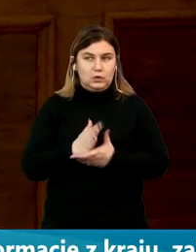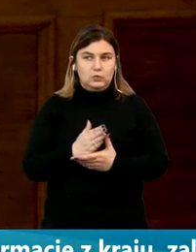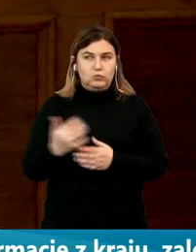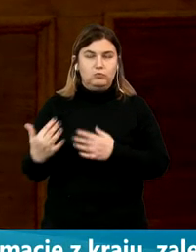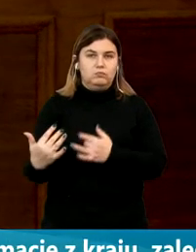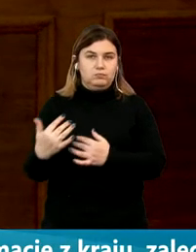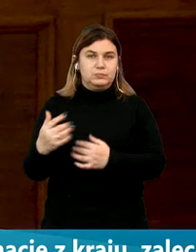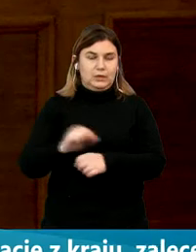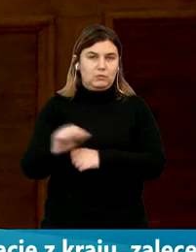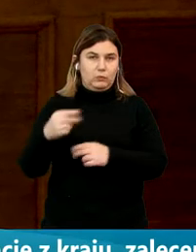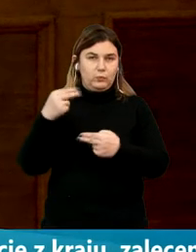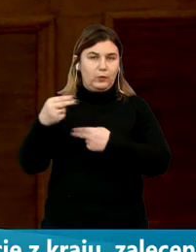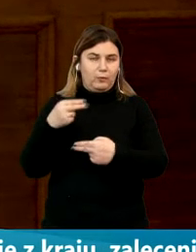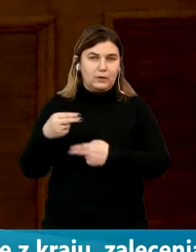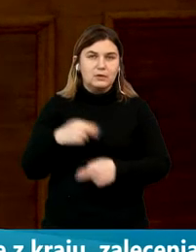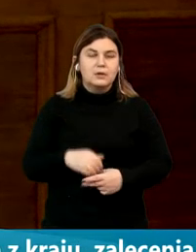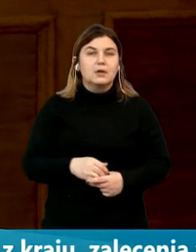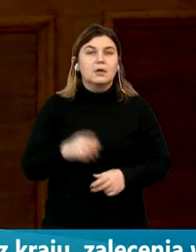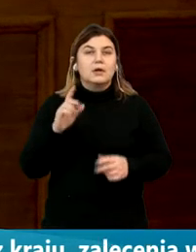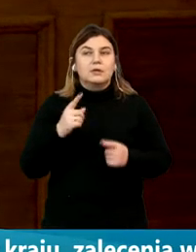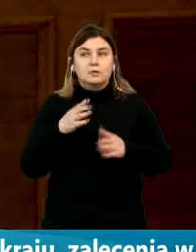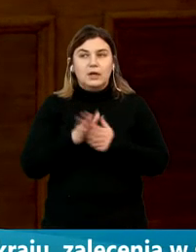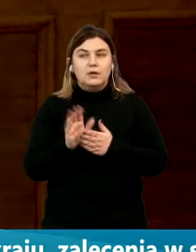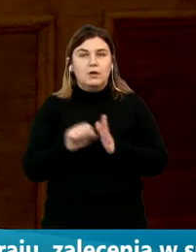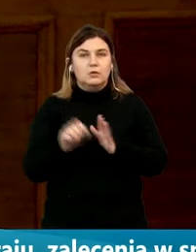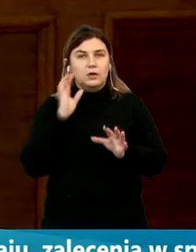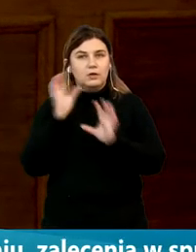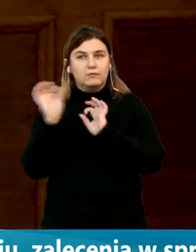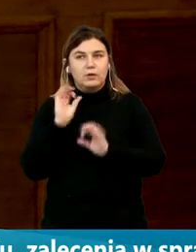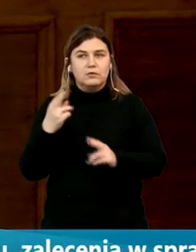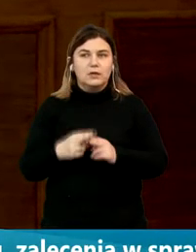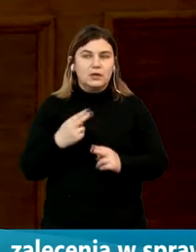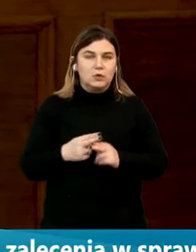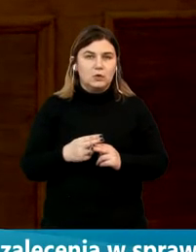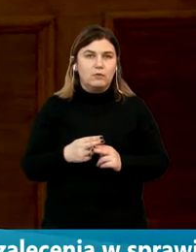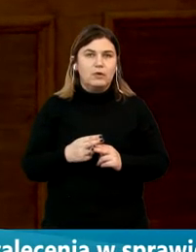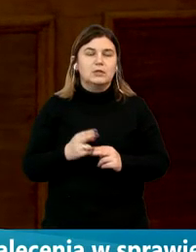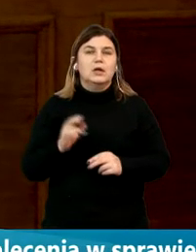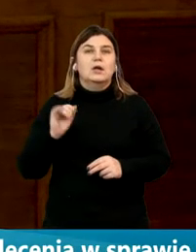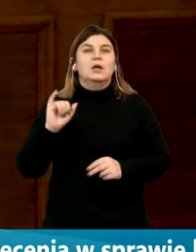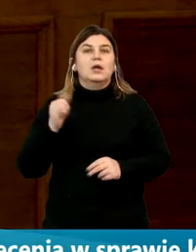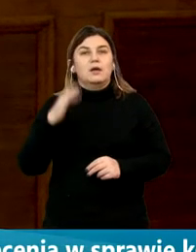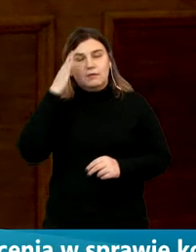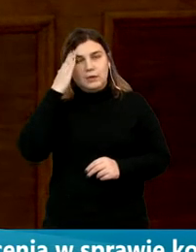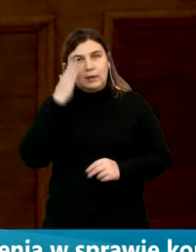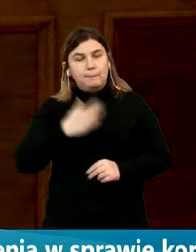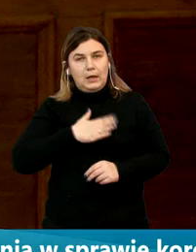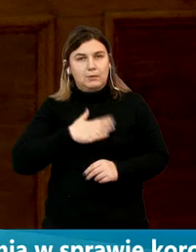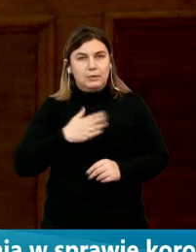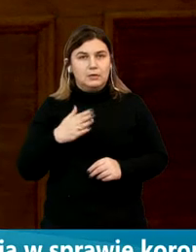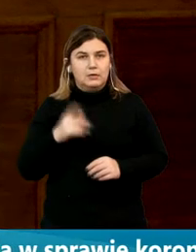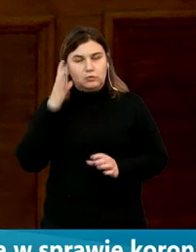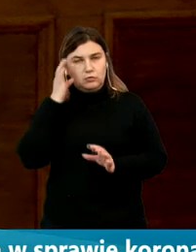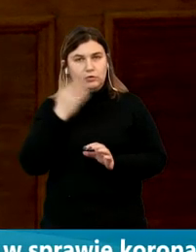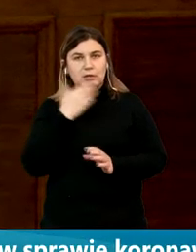wpłynęły. Zaczniemy tradycyjnie od informacji o zachorowaniach. Jak już wiecie, nie mamy